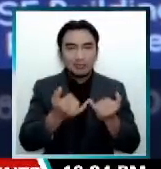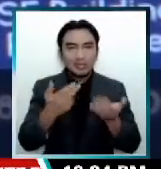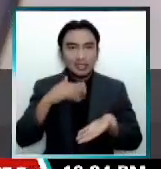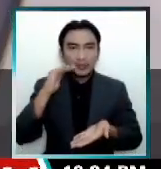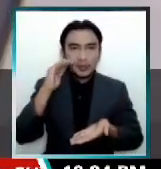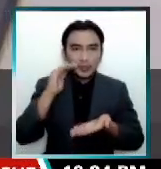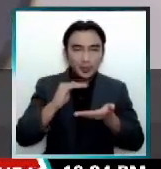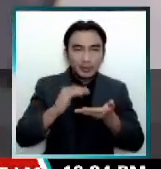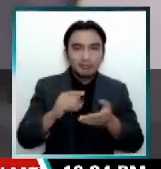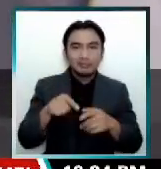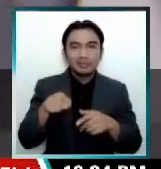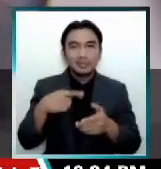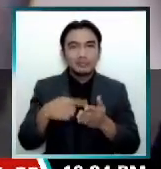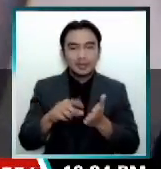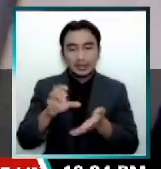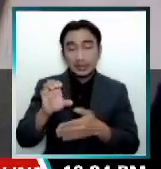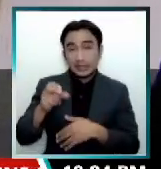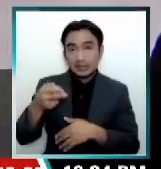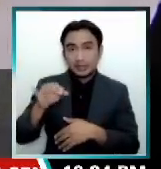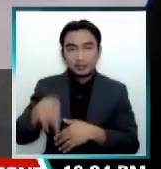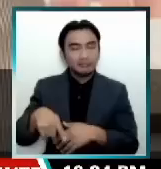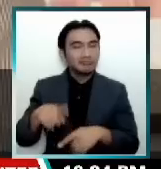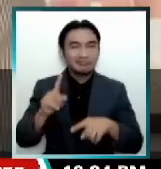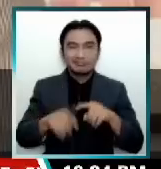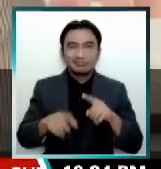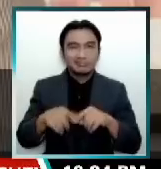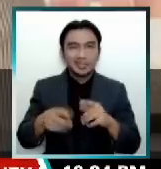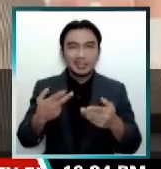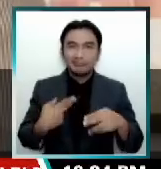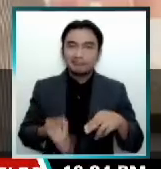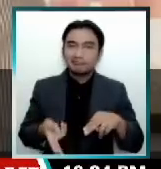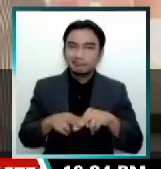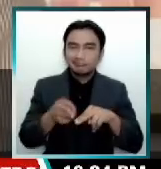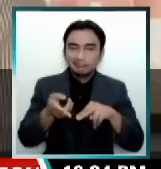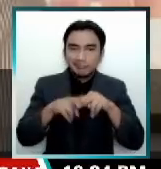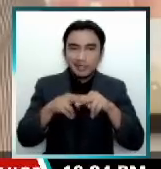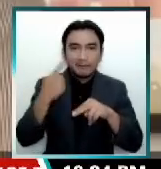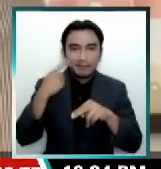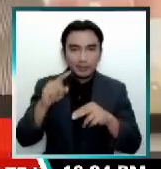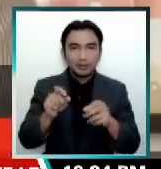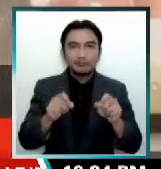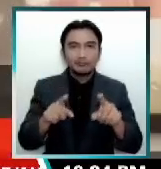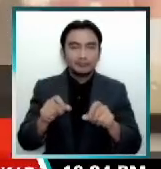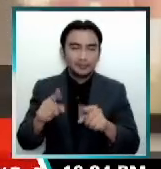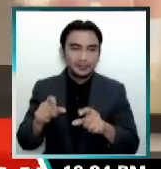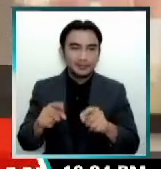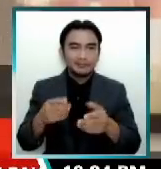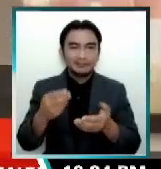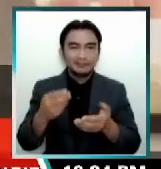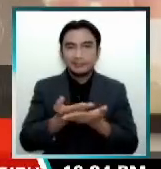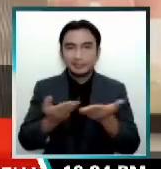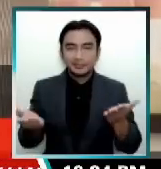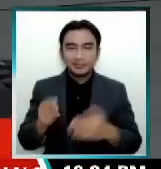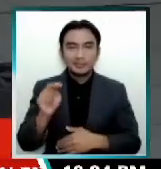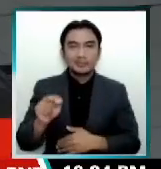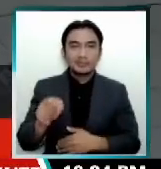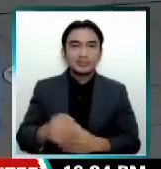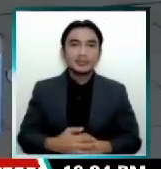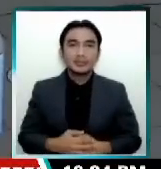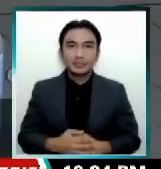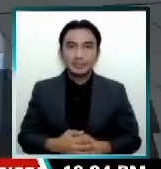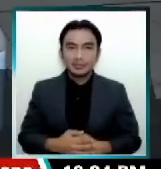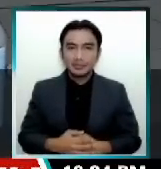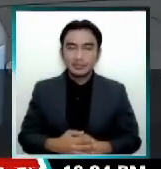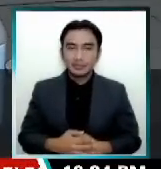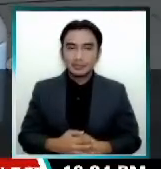beep cards kaya hindi nila agad napunan ang supply. First quarter to second quarter, we will then be able to stabilize.